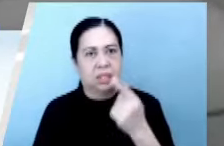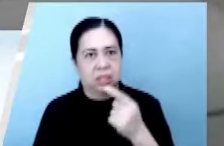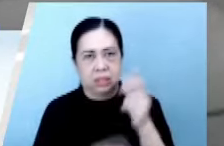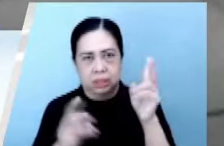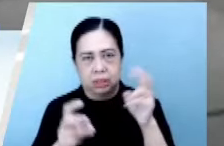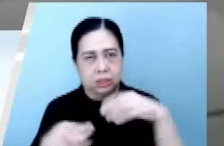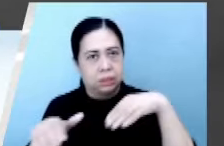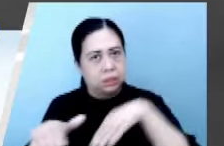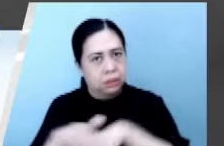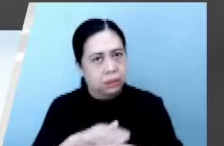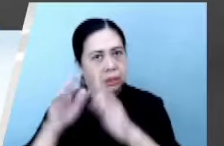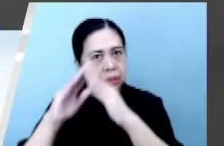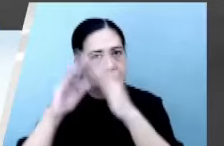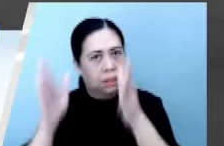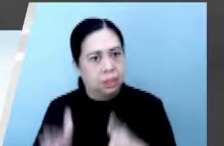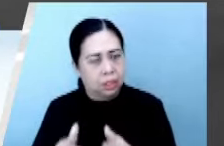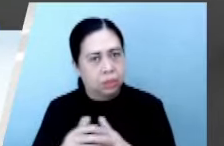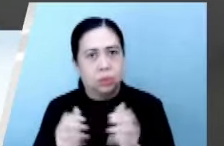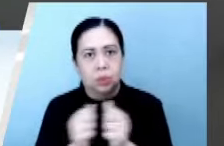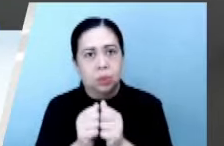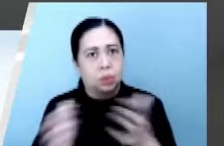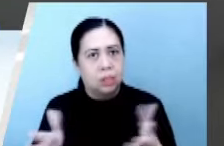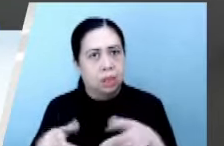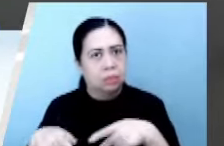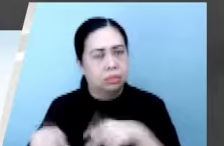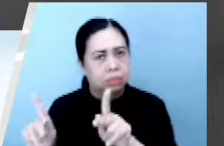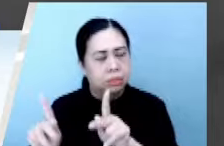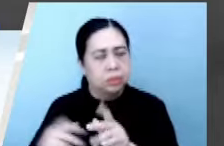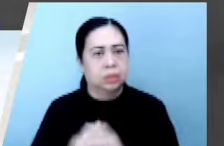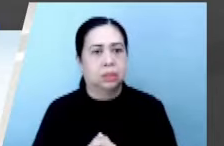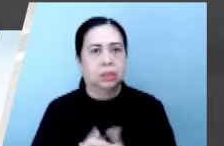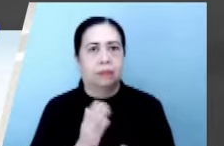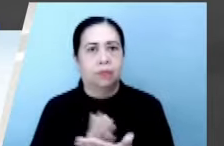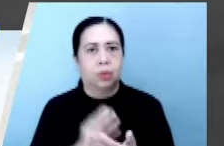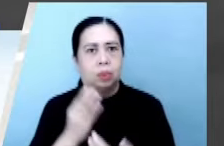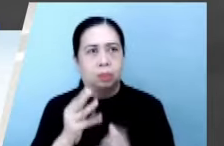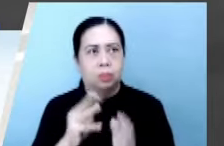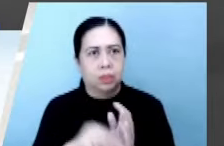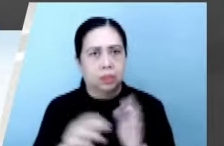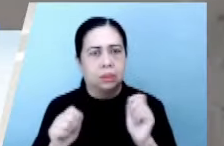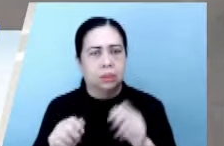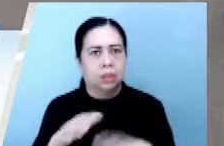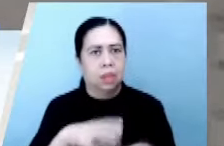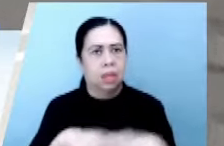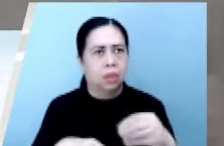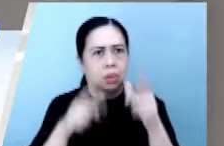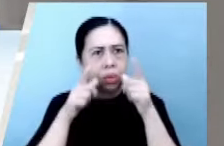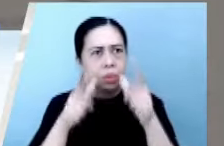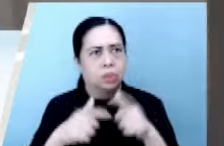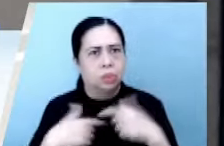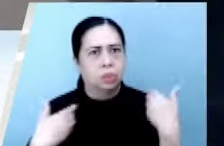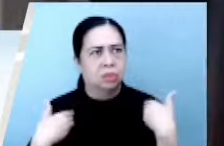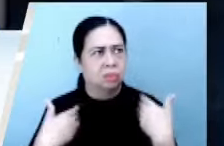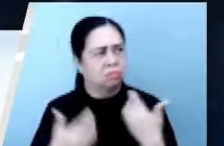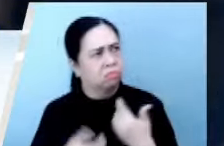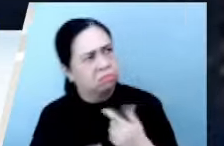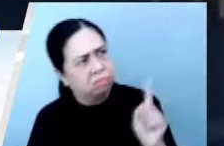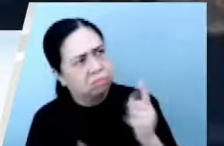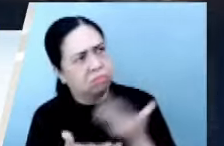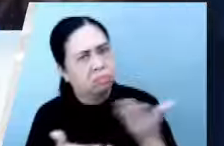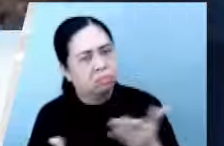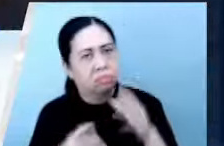sa kanilang bahay nang wala umanong pakintulot. Ilang minuto lang lumabas na mga ito na tila may dalang mga gamit. Naaresto ang